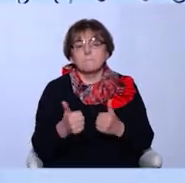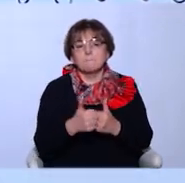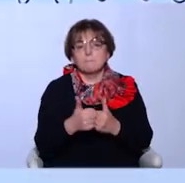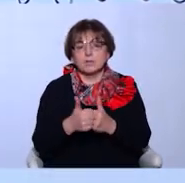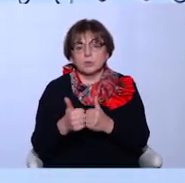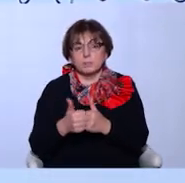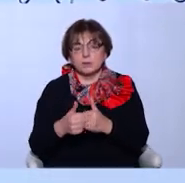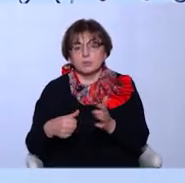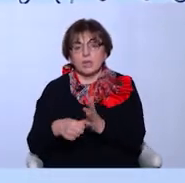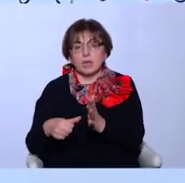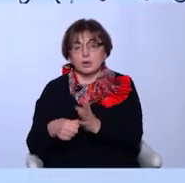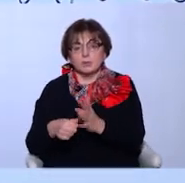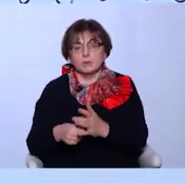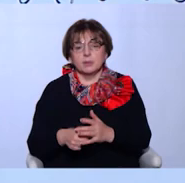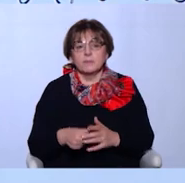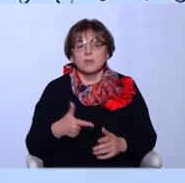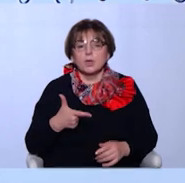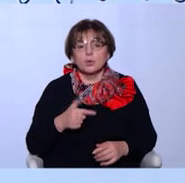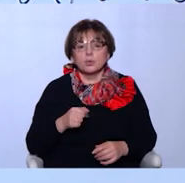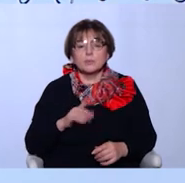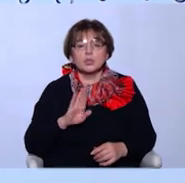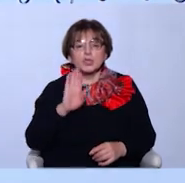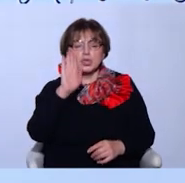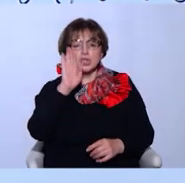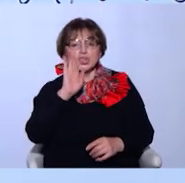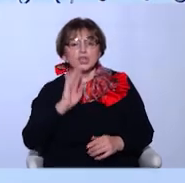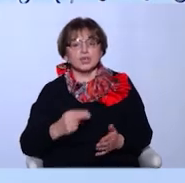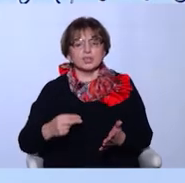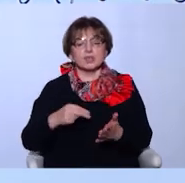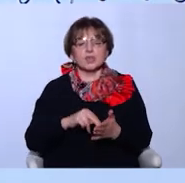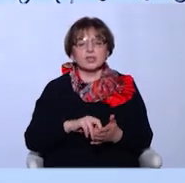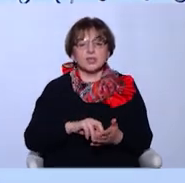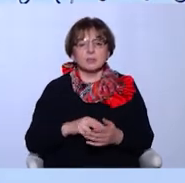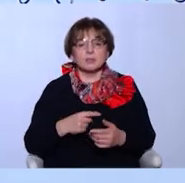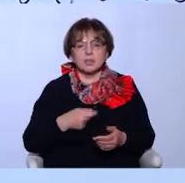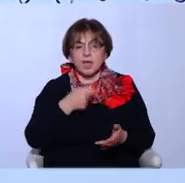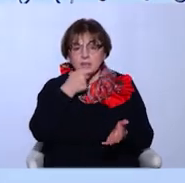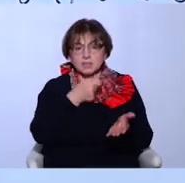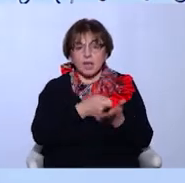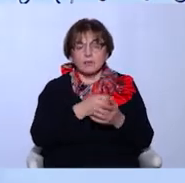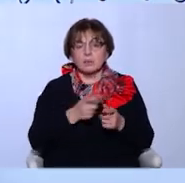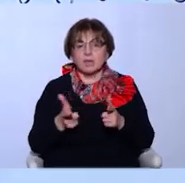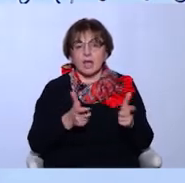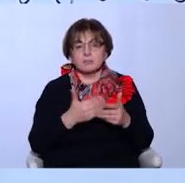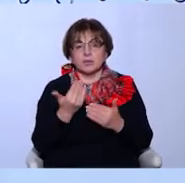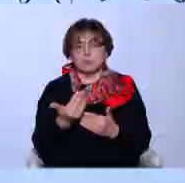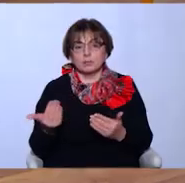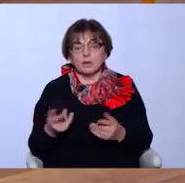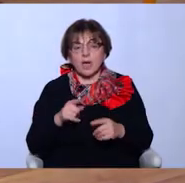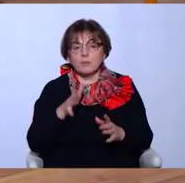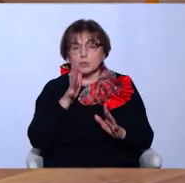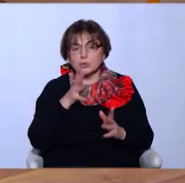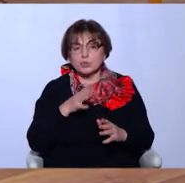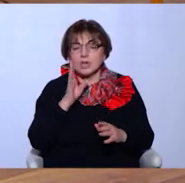მეზობლები ალბათ და ახლობლები ეხმარებიან გურამიშვილი დილადრიან მიეშურება იმისთვის რომ საკვები გაამზადოს მათთვის და აი ამ